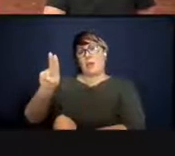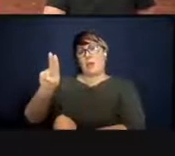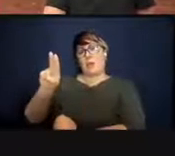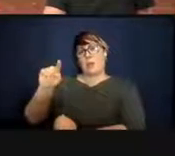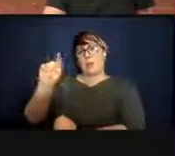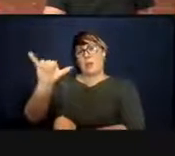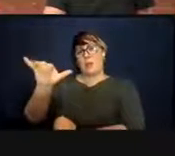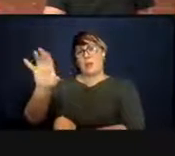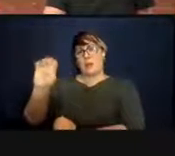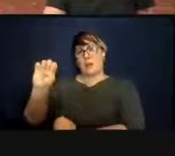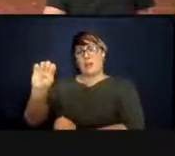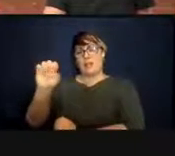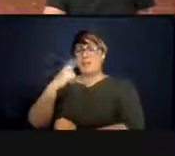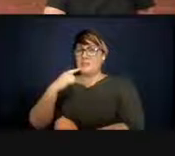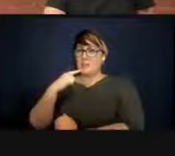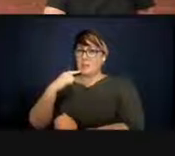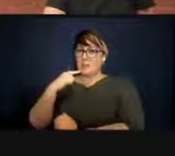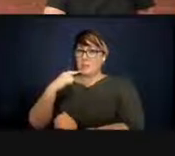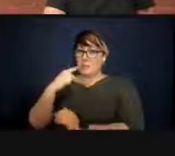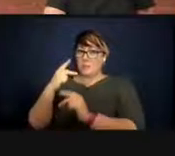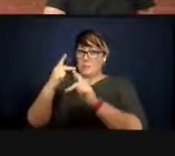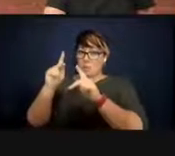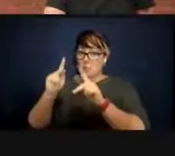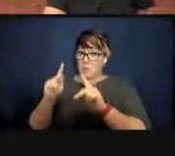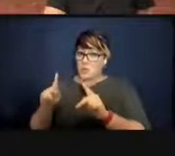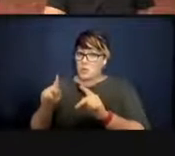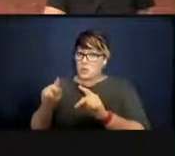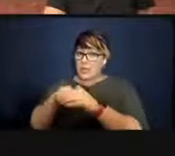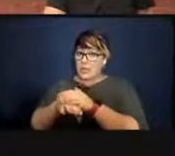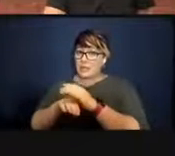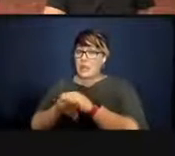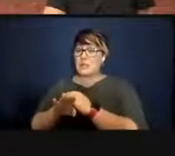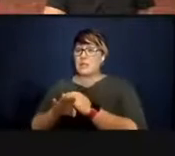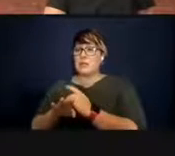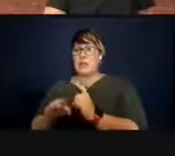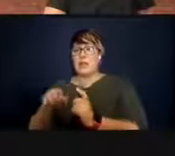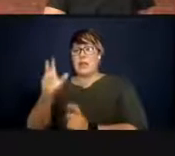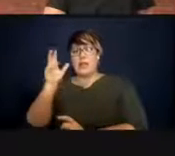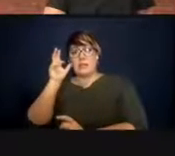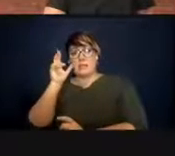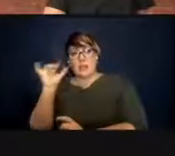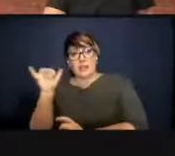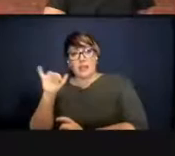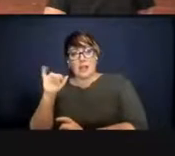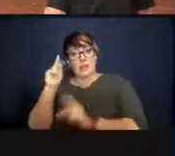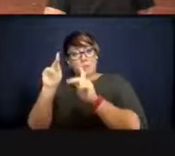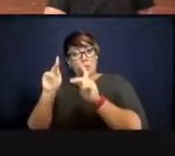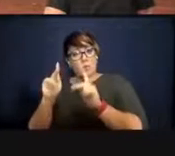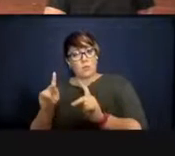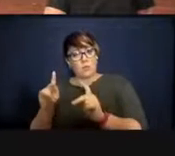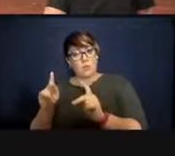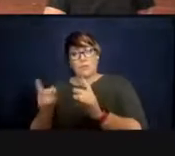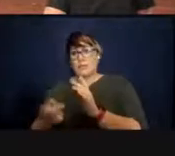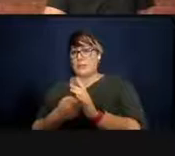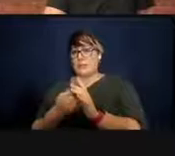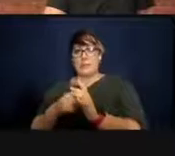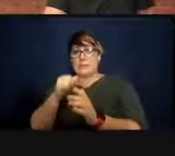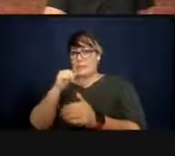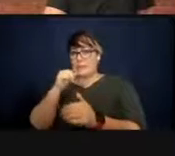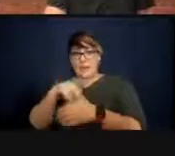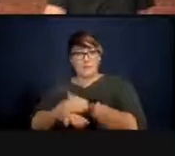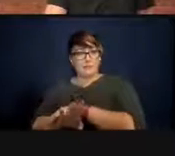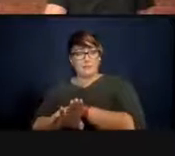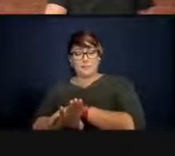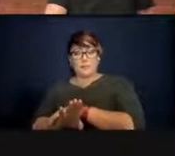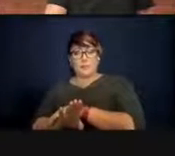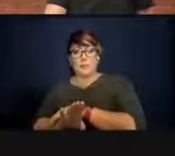نحن لسنا متأكدين عن ماذا نتحدث عنه. هل هو بالتوازي، وصول بالتوازي؟ لأننا عندما نتحدث عن